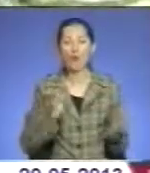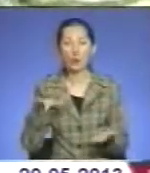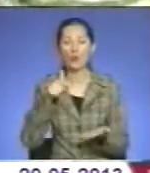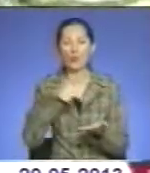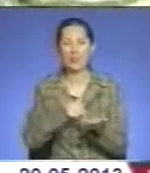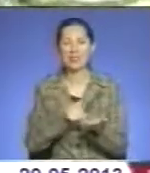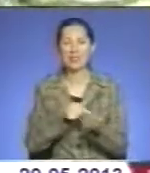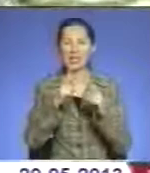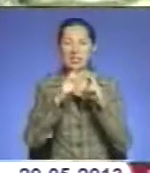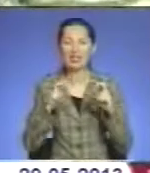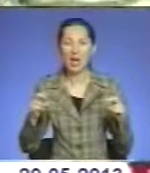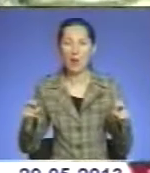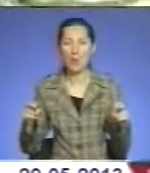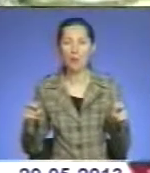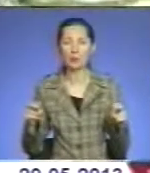на замку,